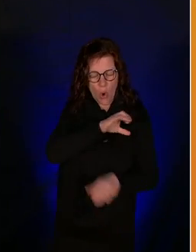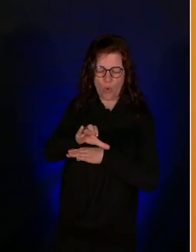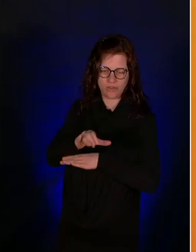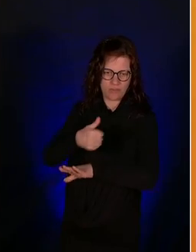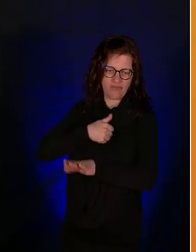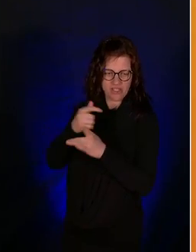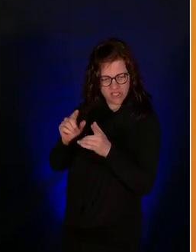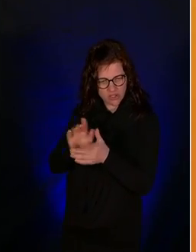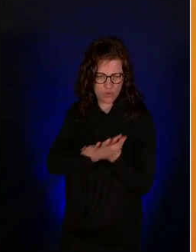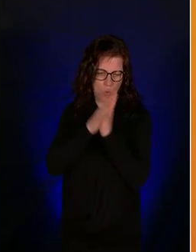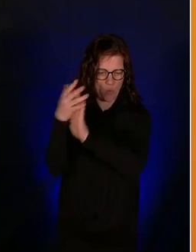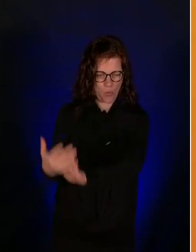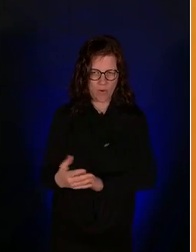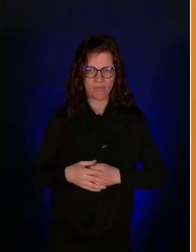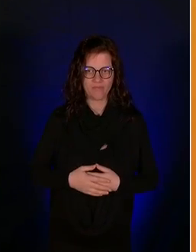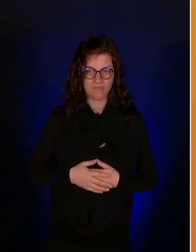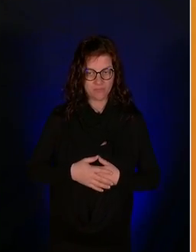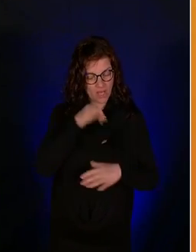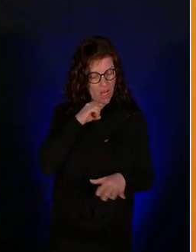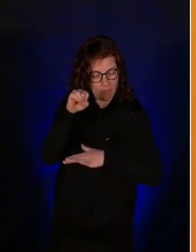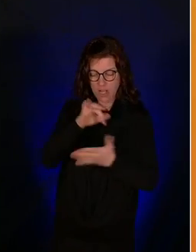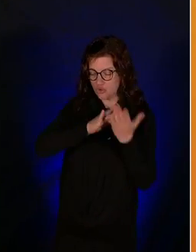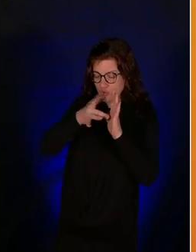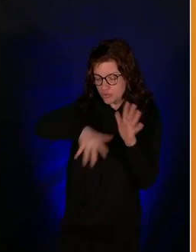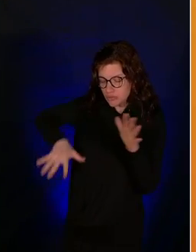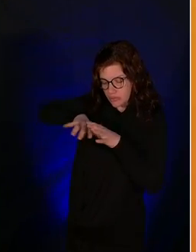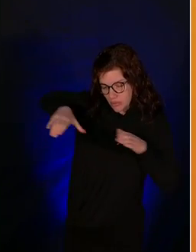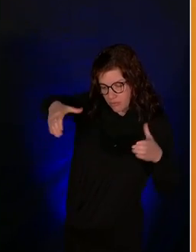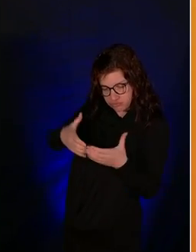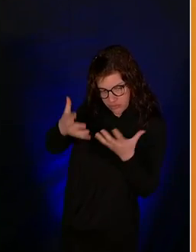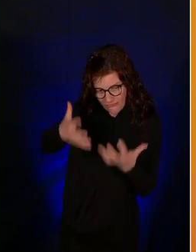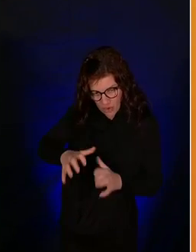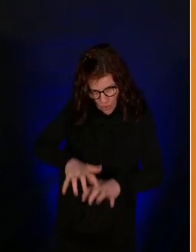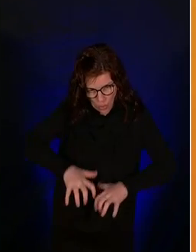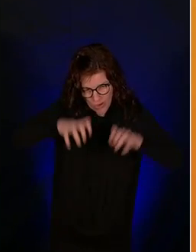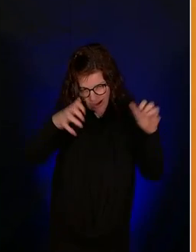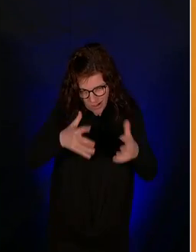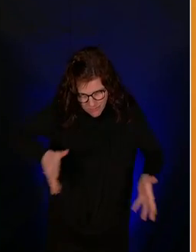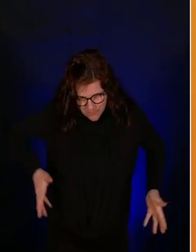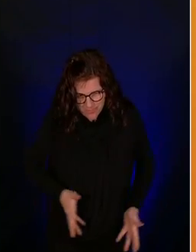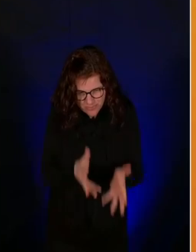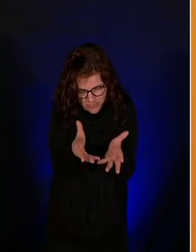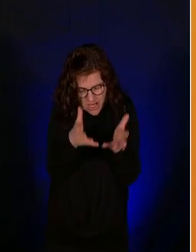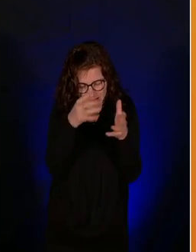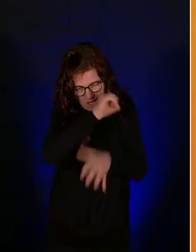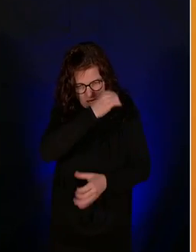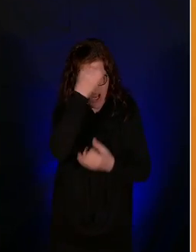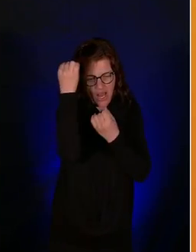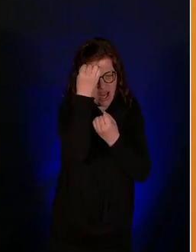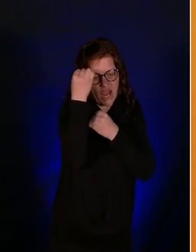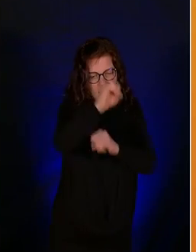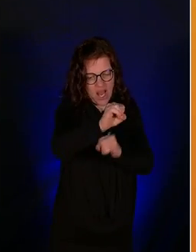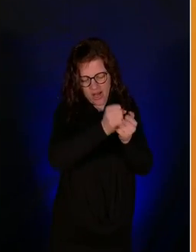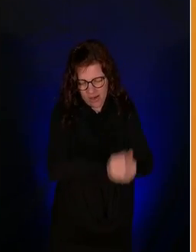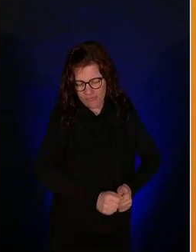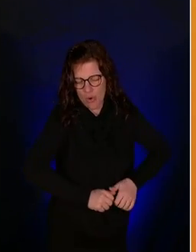ces camarades qui espèrent et veulent que ce congrès donnera une impulsion pour étendre la grève jusqu'au retrait de la réforme, pour dans